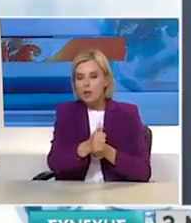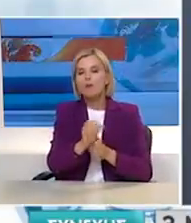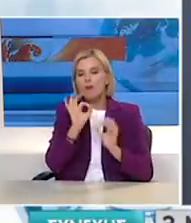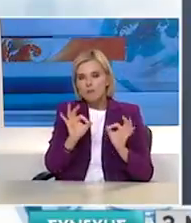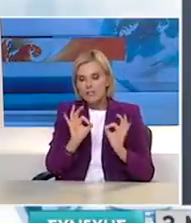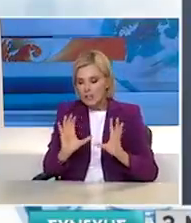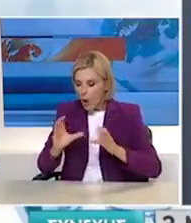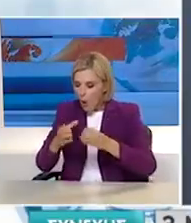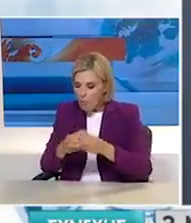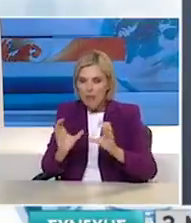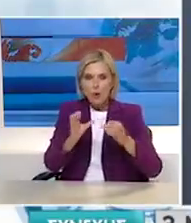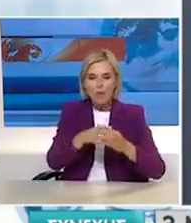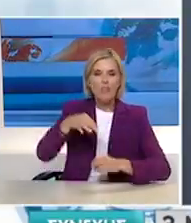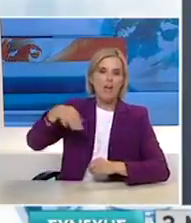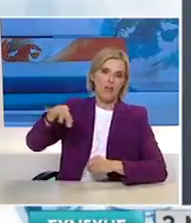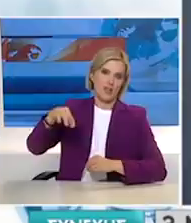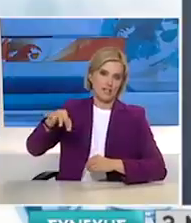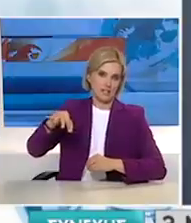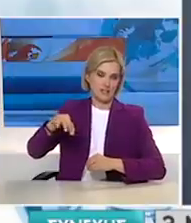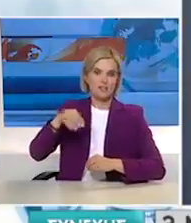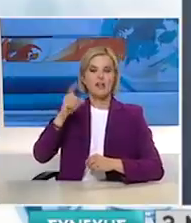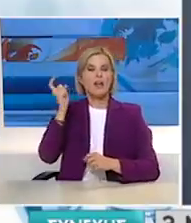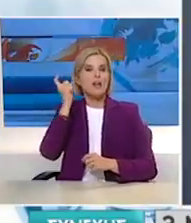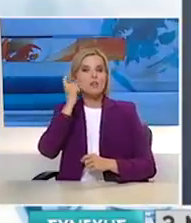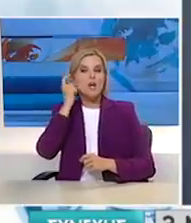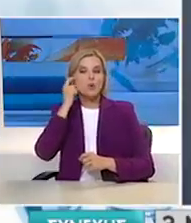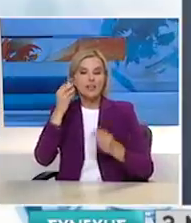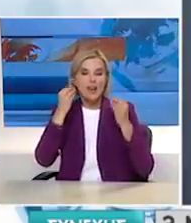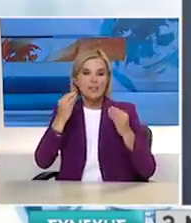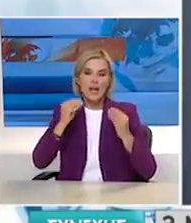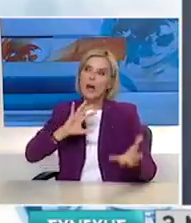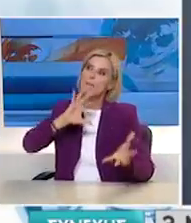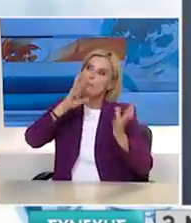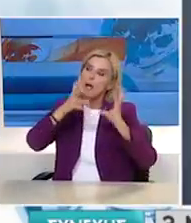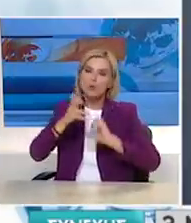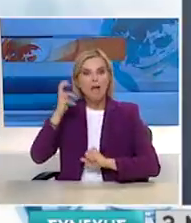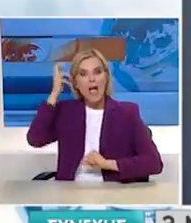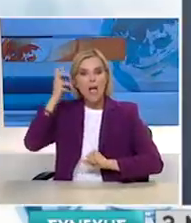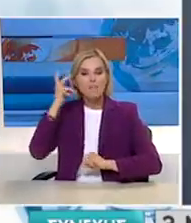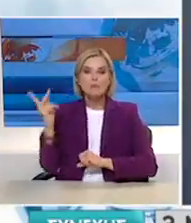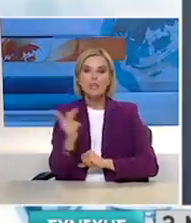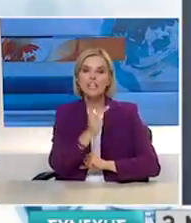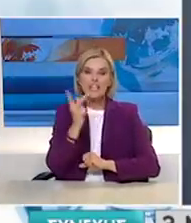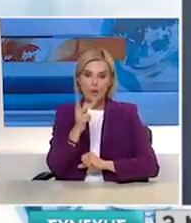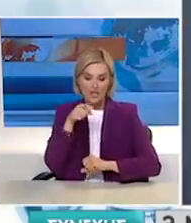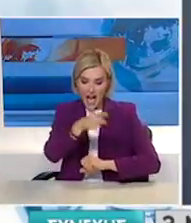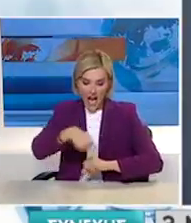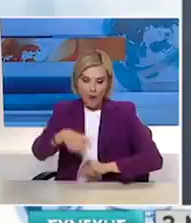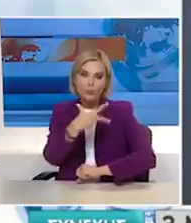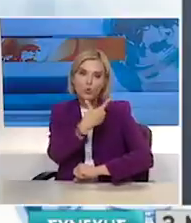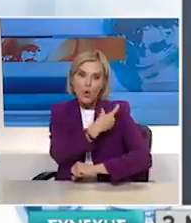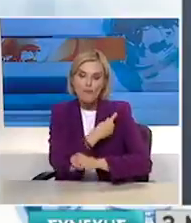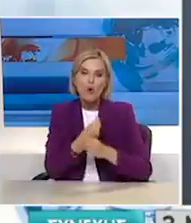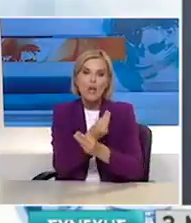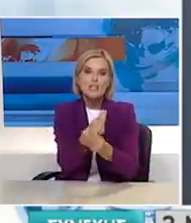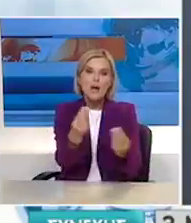Άρα είναι πάρα πολλές παράμετροι. Πρέπει να τις λάβει υπόψη της η παγκόσμια επιστημονική κοινότητα και να γίνει το εμβόλιο αυτό ένα κοινό αγαθό.